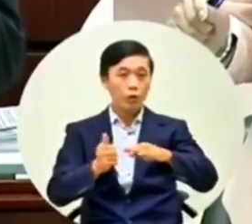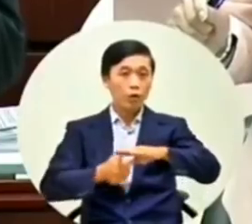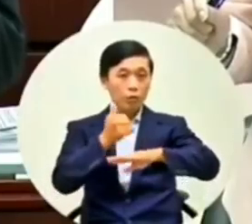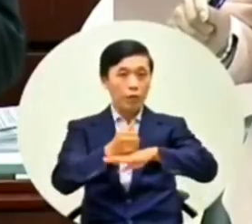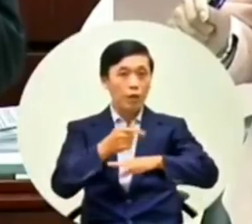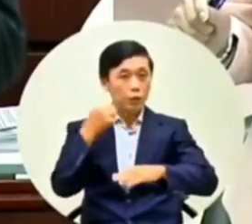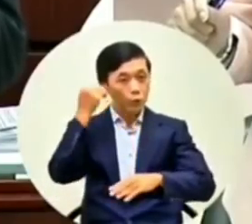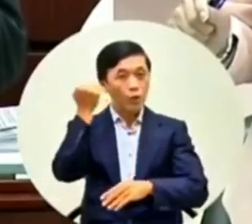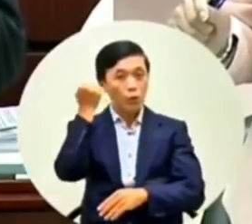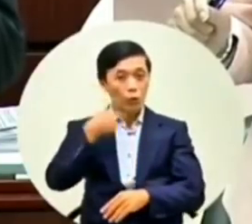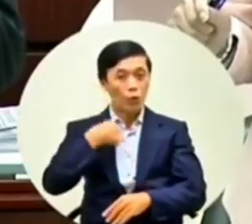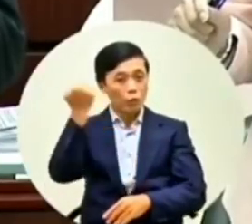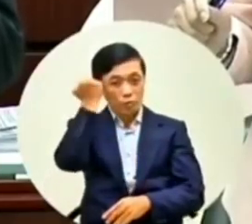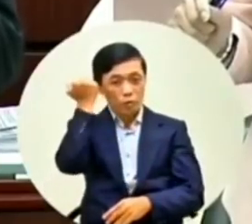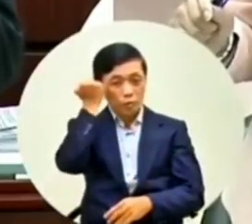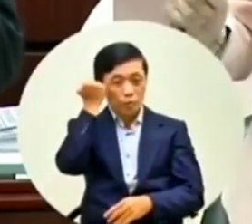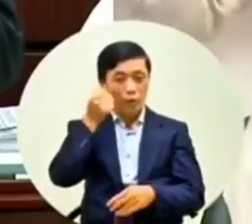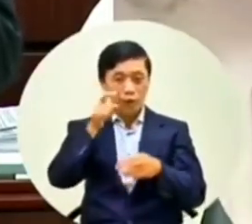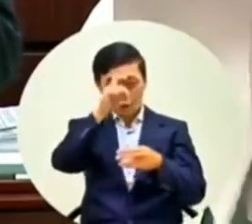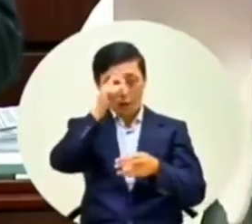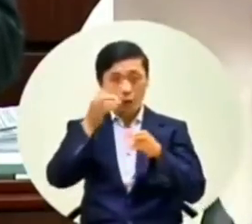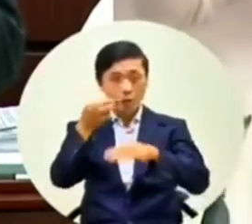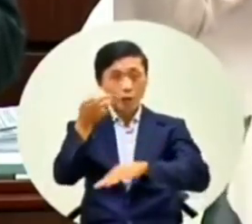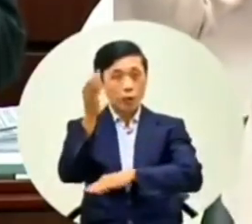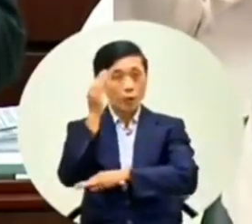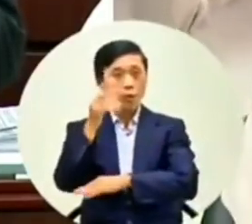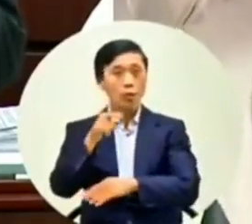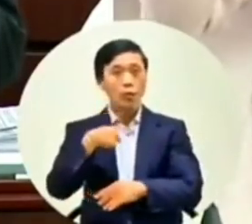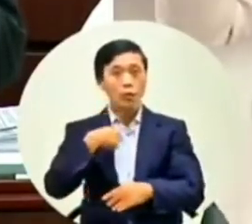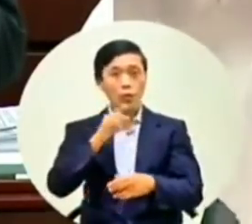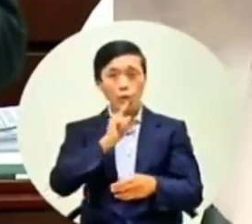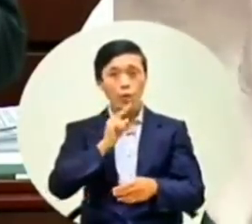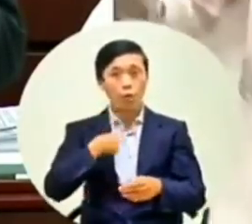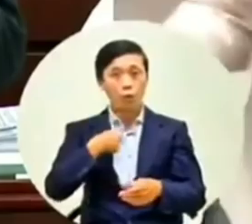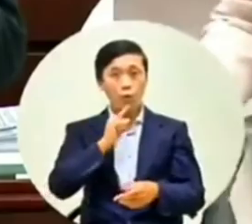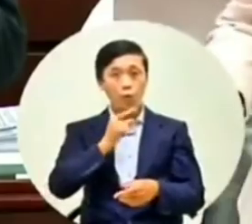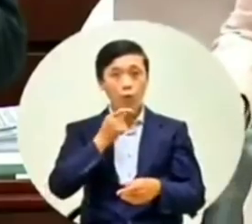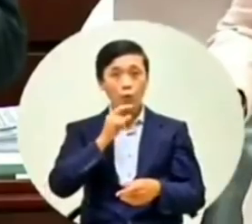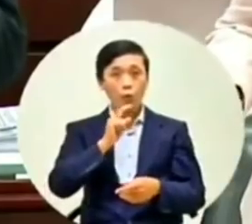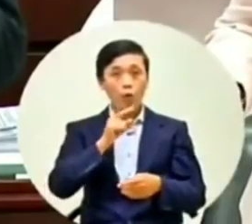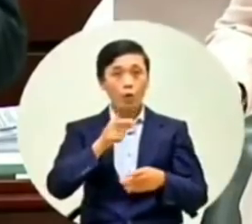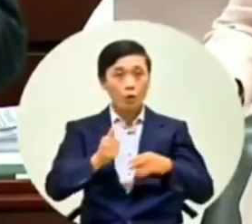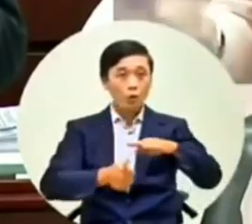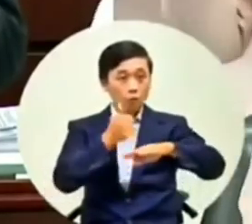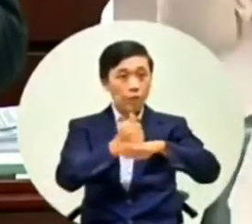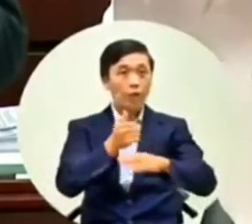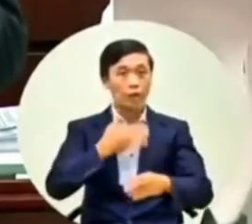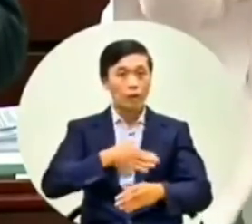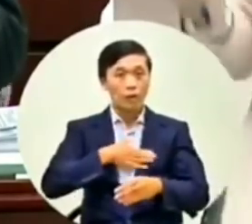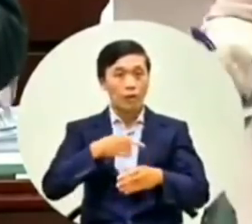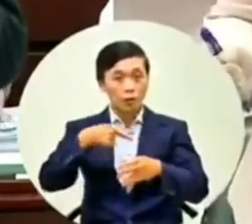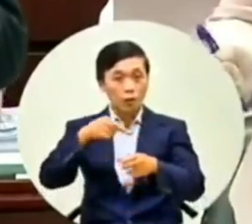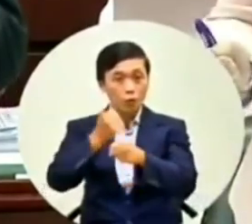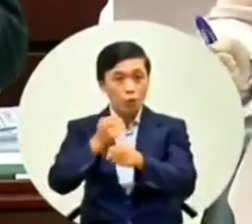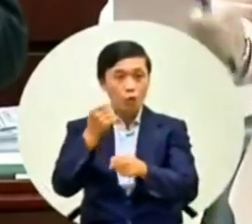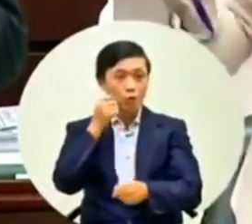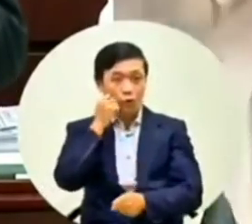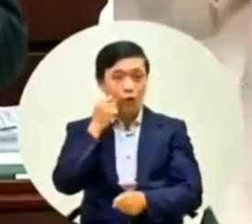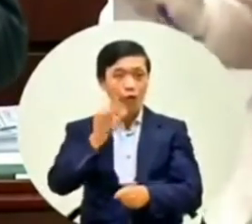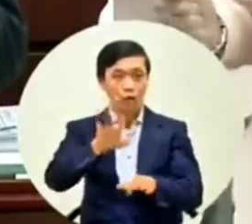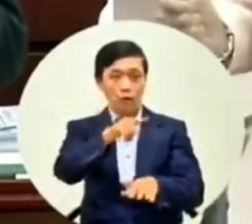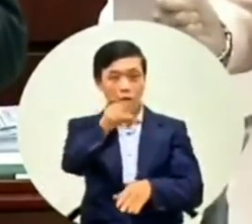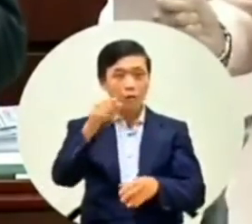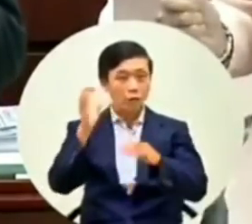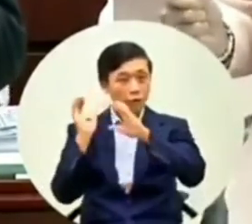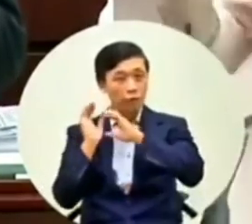辛苦，要让我们的一个整个财政变得 好。对嘛，所以我看够嘛。当家方知持家难嘛，现在就是你们的责任